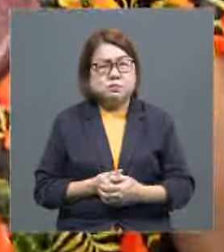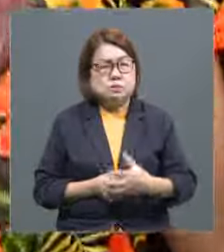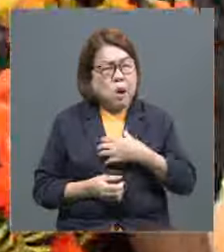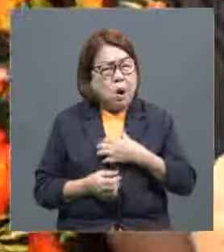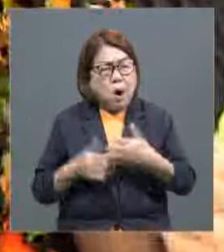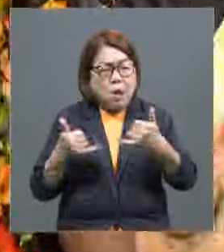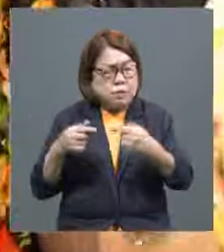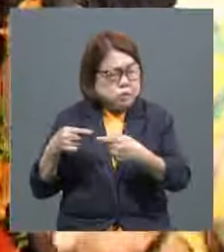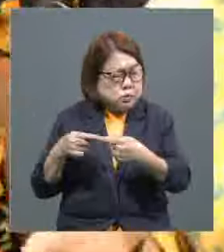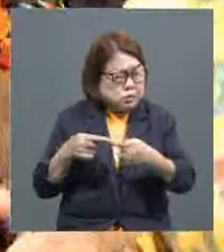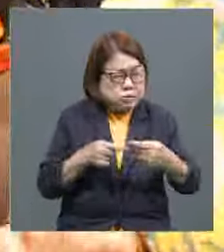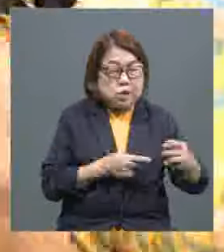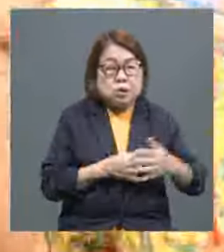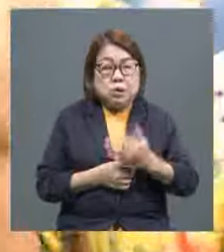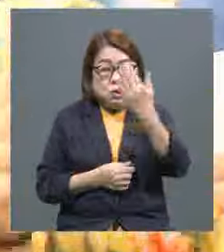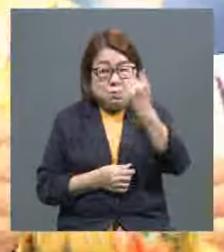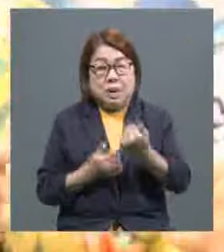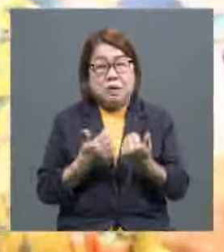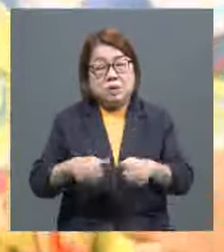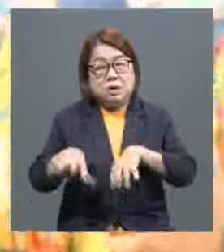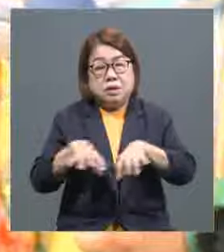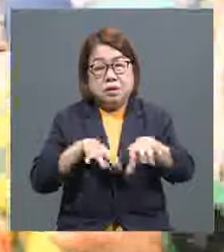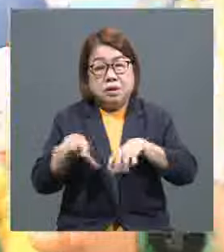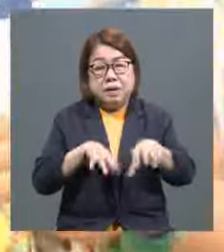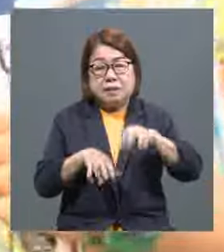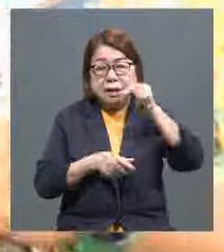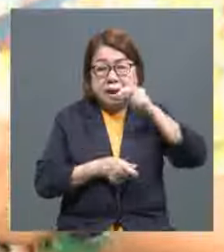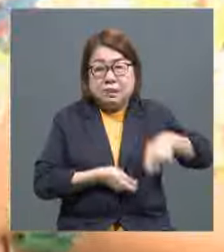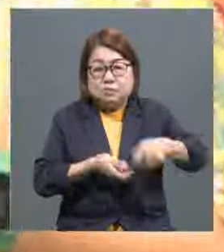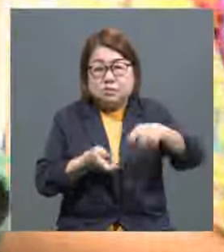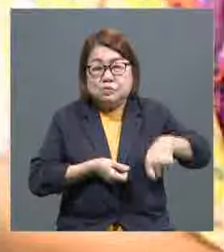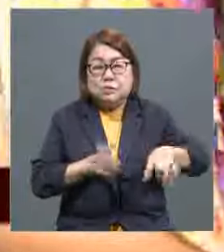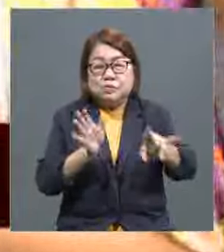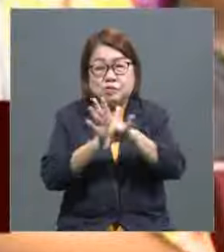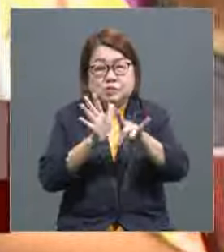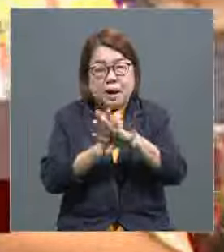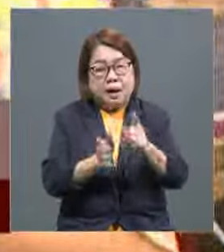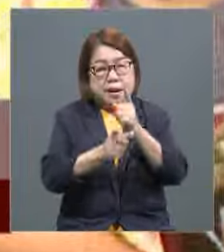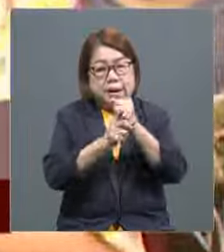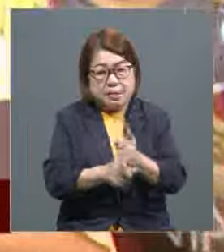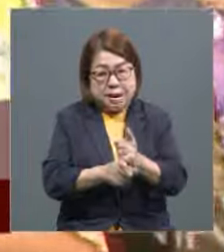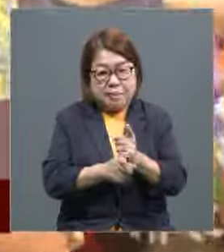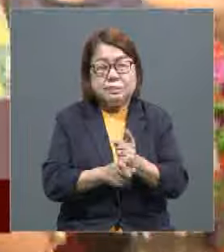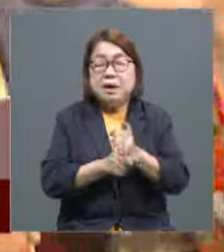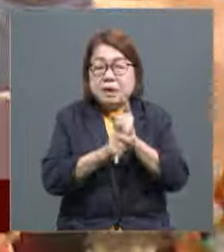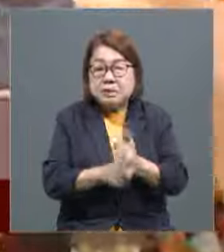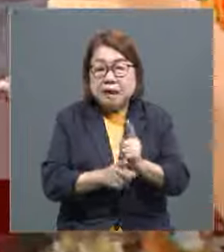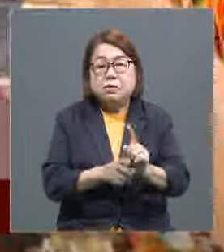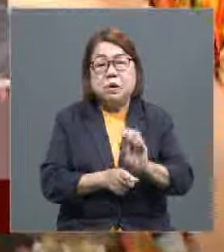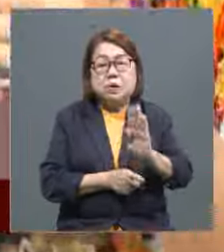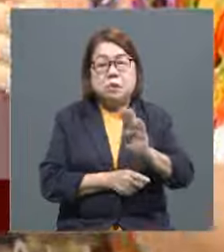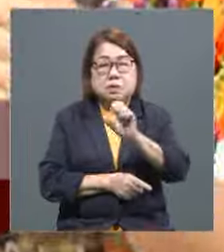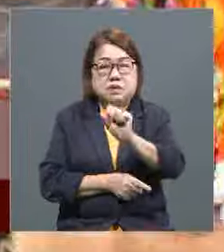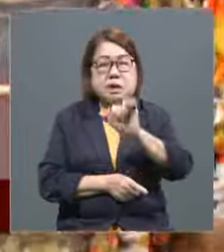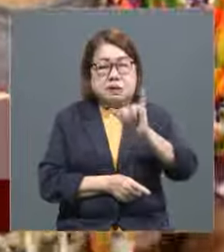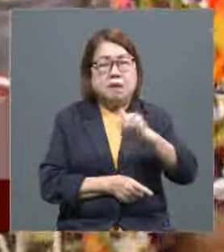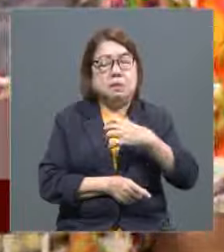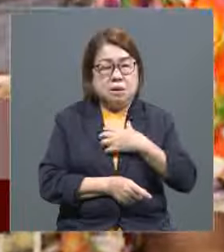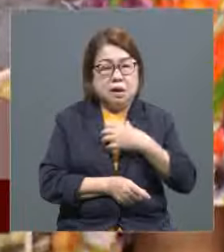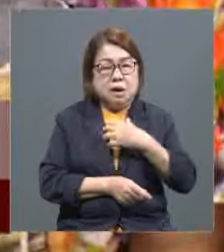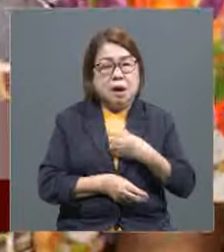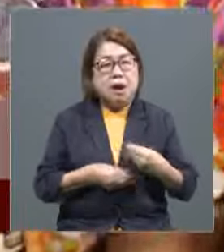าการจัดงานนี้ก็ถือว่าเป็นวันสุดท้ายแล้วและเป็นไปตามที่มาตรการที่หน่วยงานทุกหน่วยงานตั้งใจให้เป็นสามปอใน